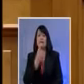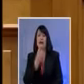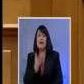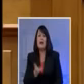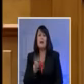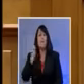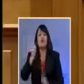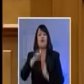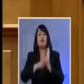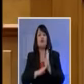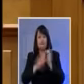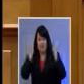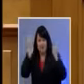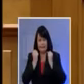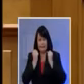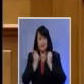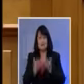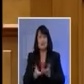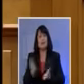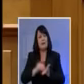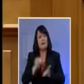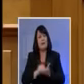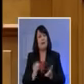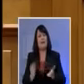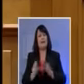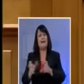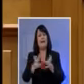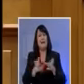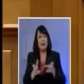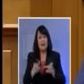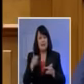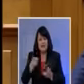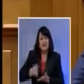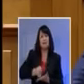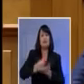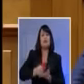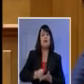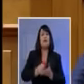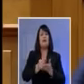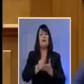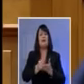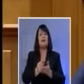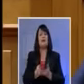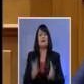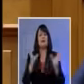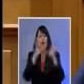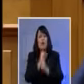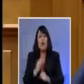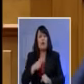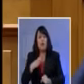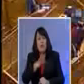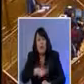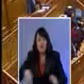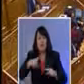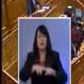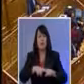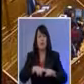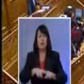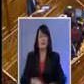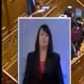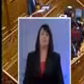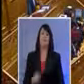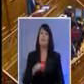πολιτικού συστήματος και των συνεργατών του στα μέσα ενημέρωσης να τυλίξουν τη χώρα στο σκοτάδι. Και